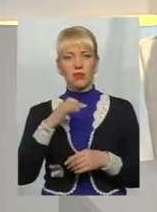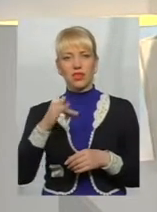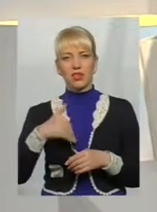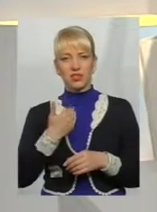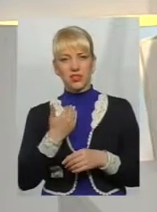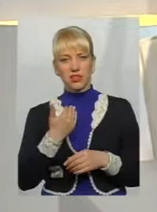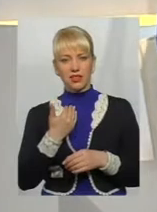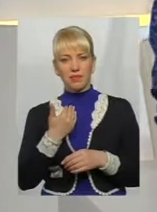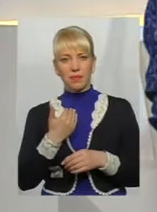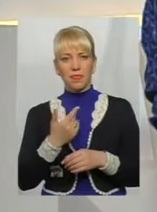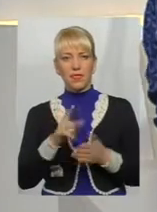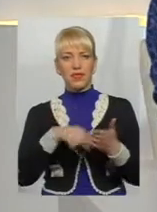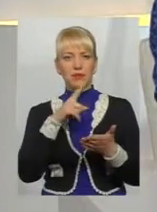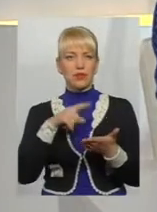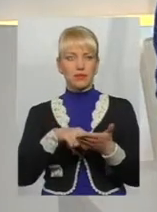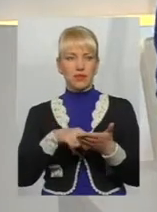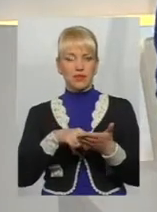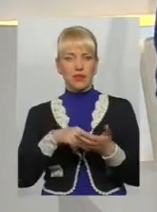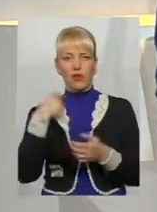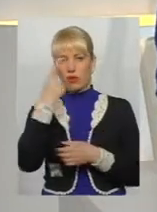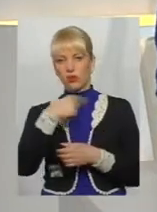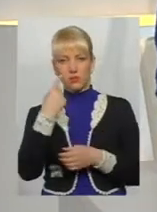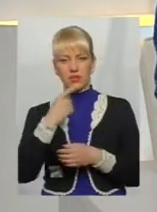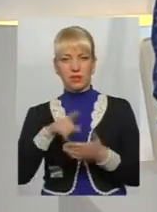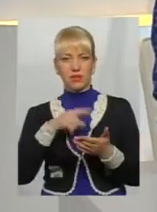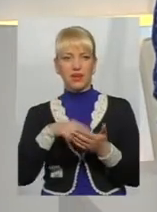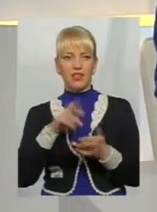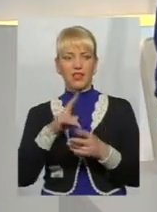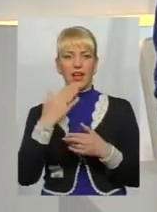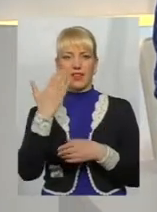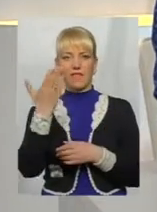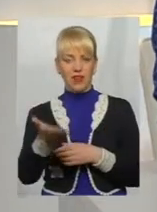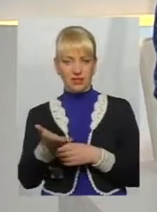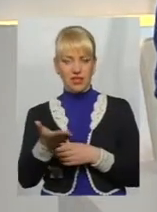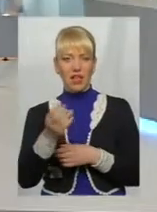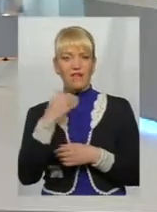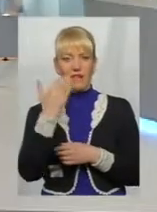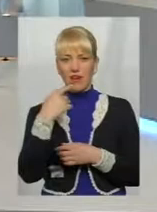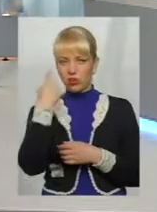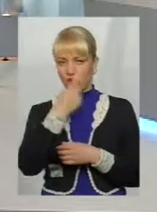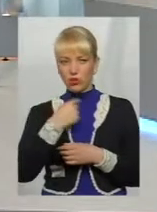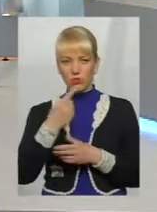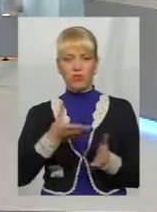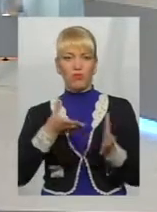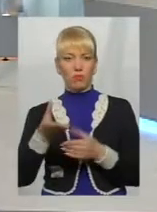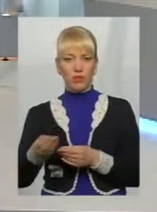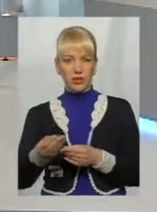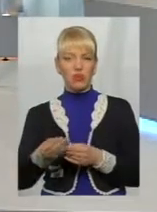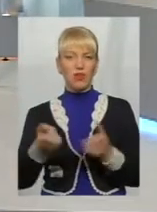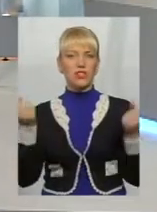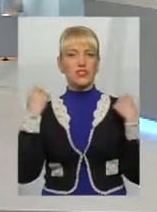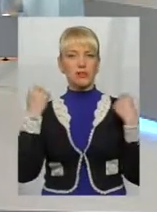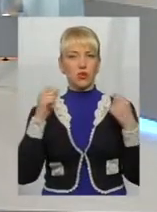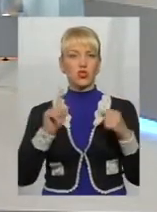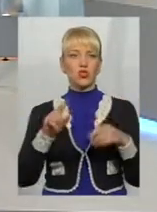би поставити таке досить особисте запитання. Як на вас особисто вплинув спорт? Що